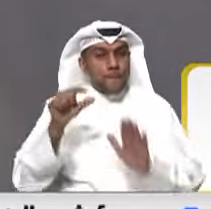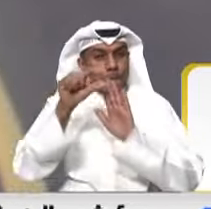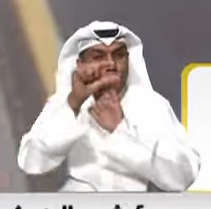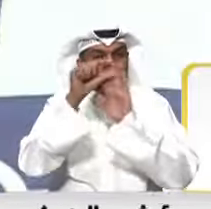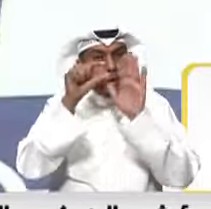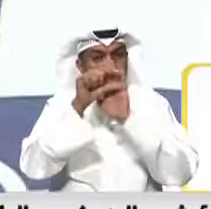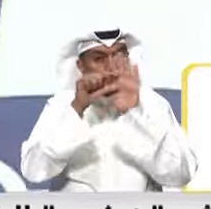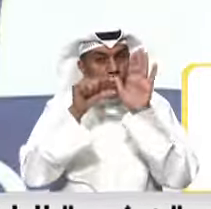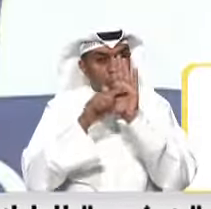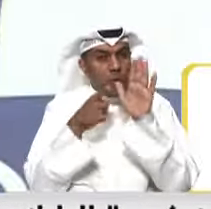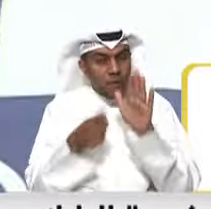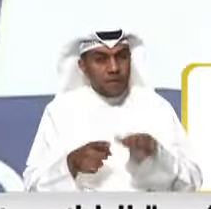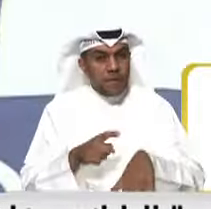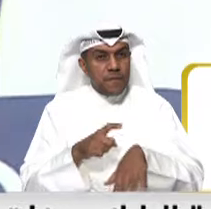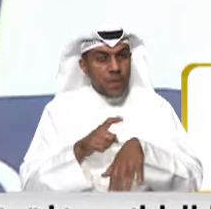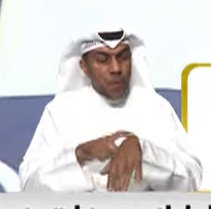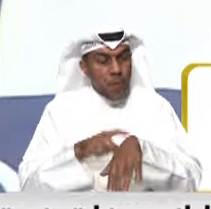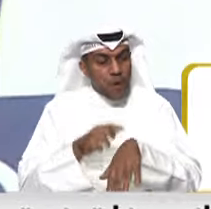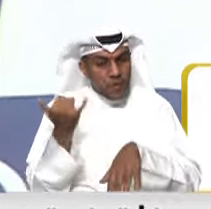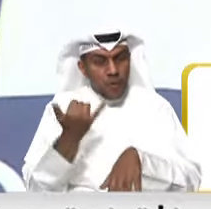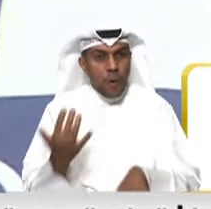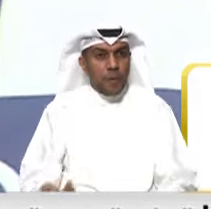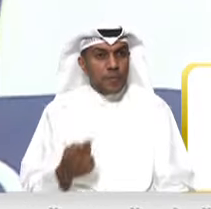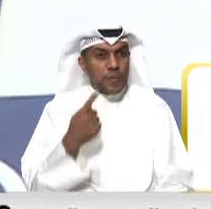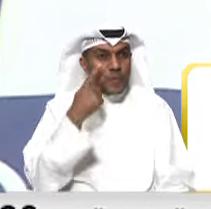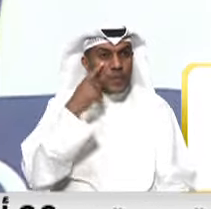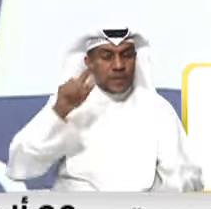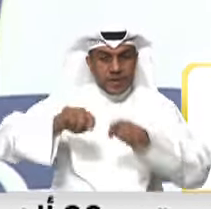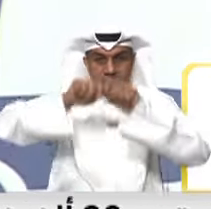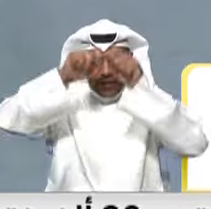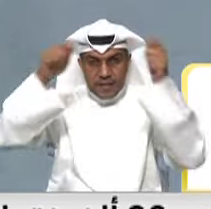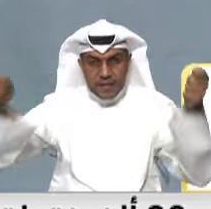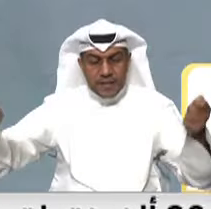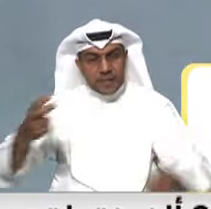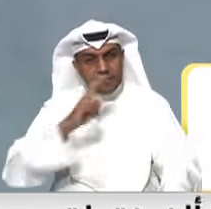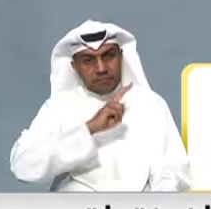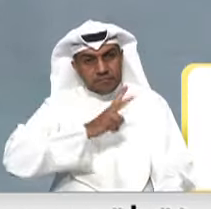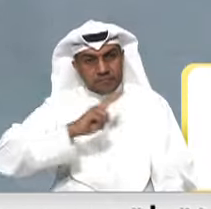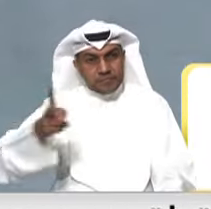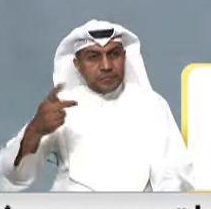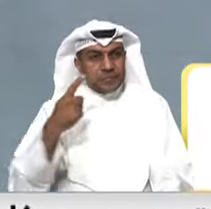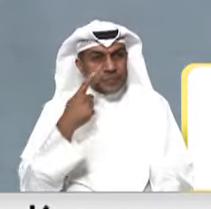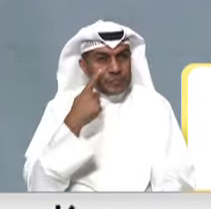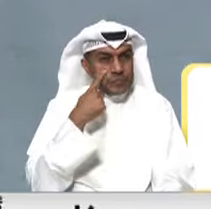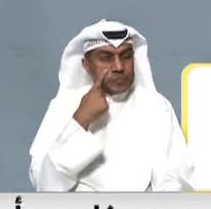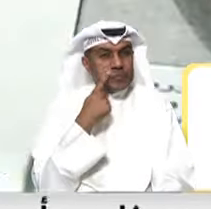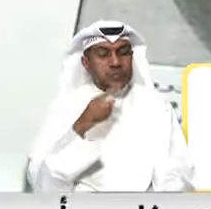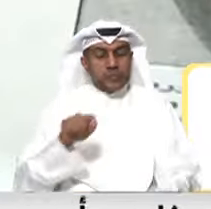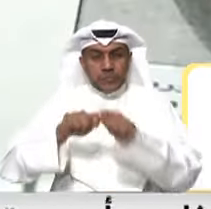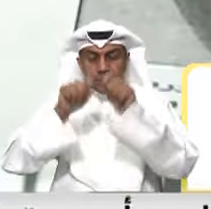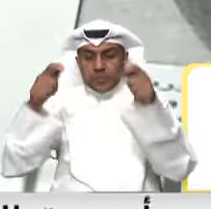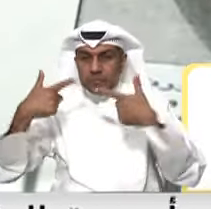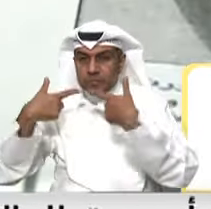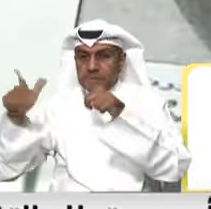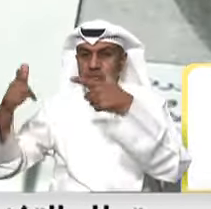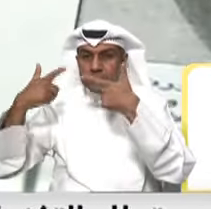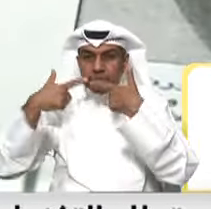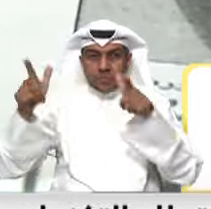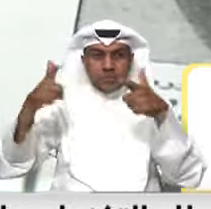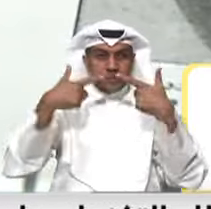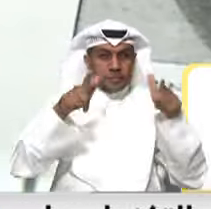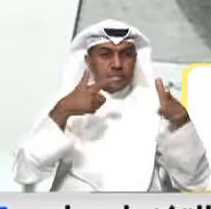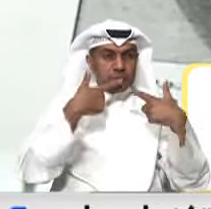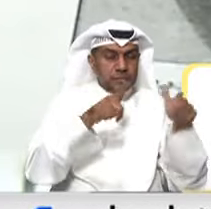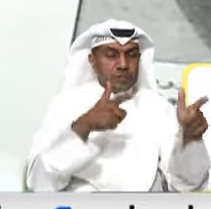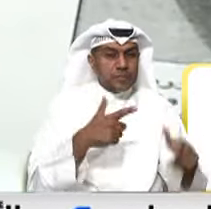وتوقيتها وسائل الاعلام ومختلف الدوائر الرسميه بالمملكه تبعت الزياره بكل اهتمام والتي